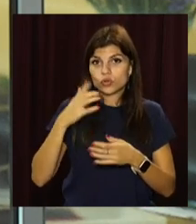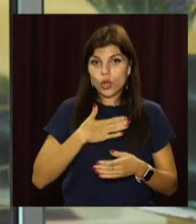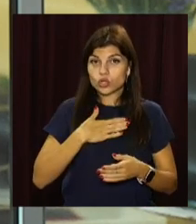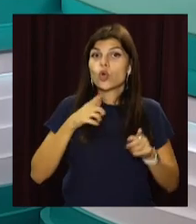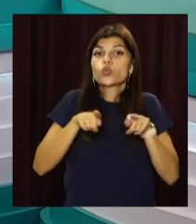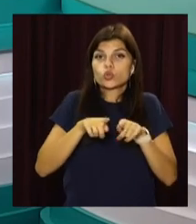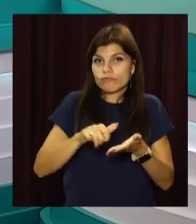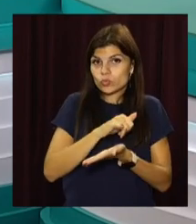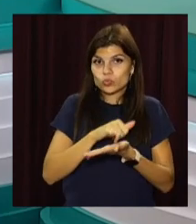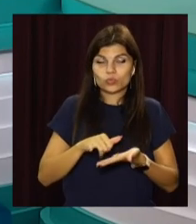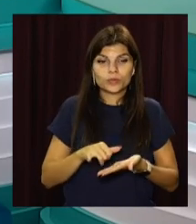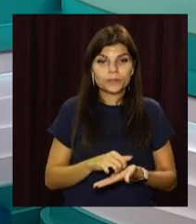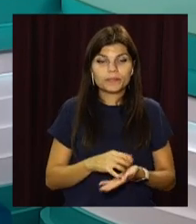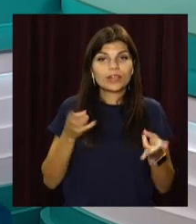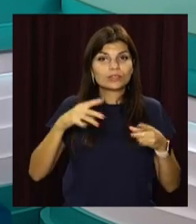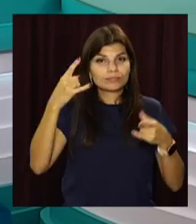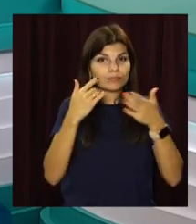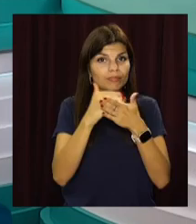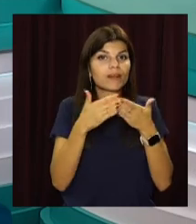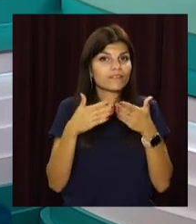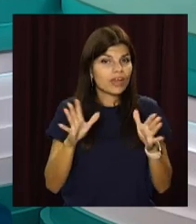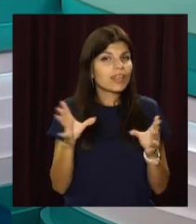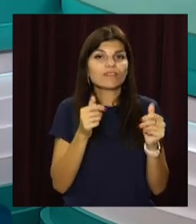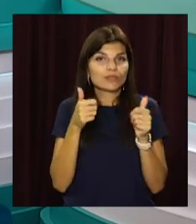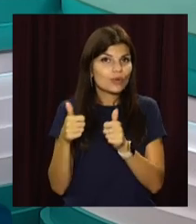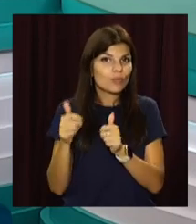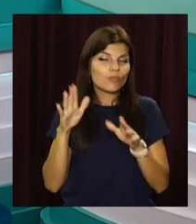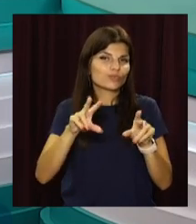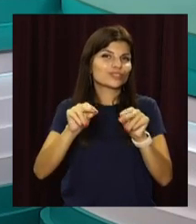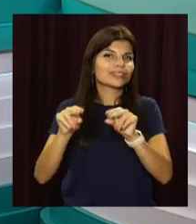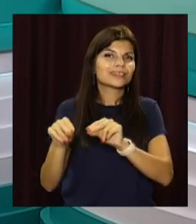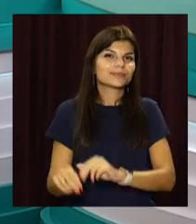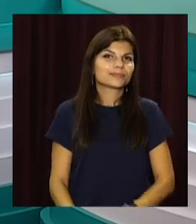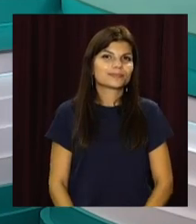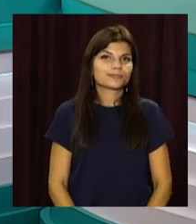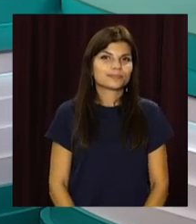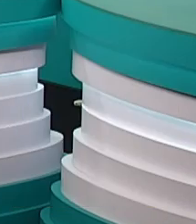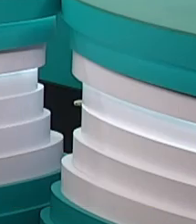YouTube-каналі. Залишайтесь відкритим. На все добре і нехай щастить!